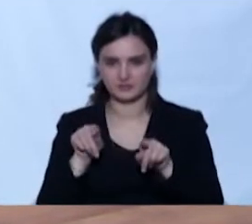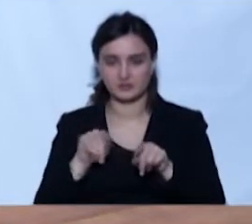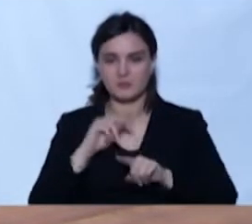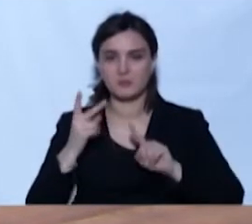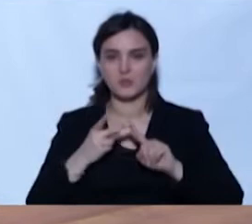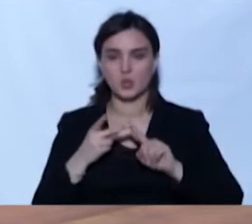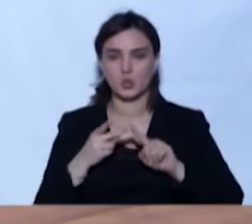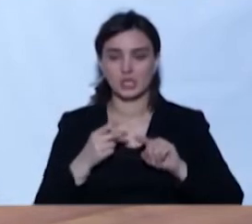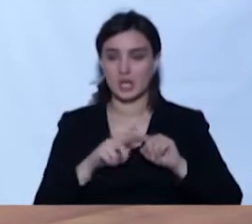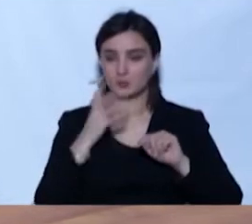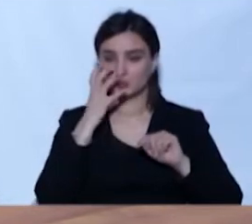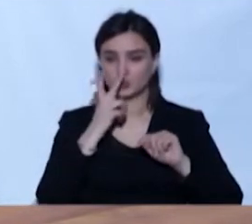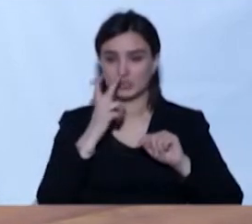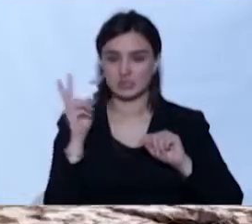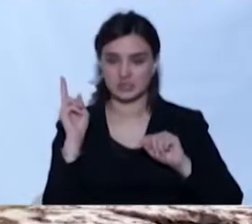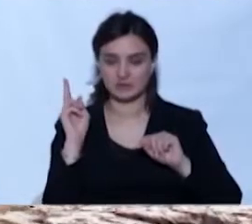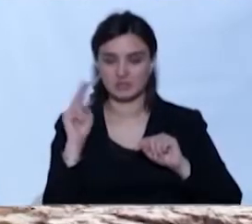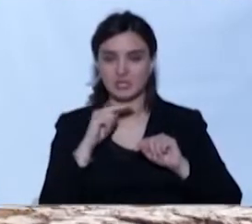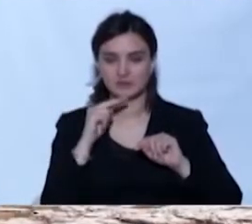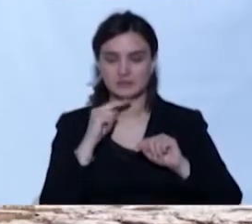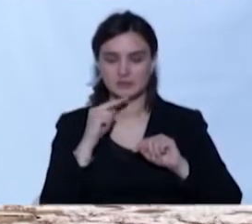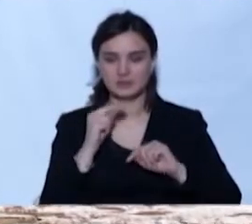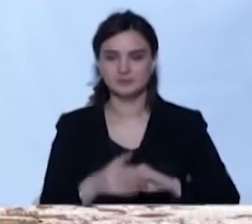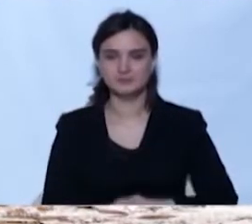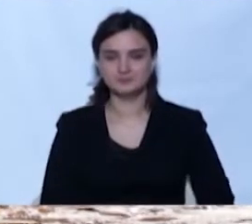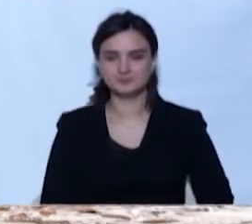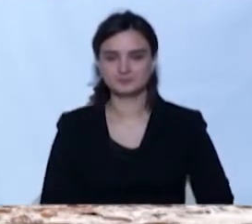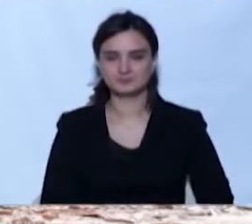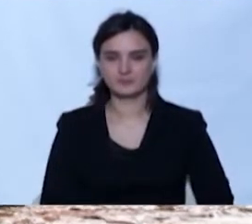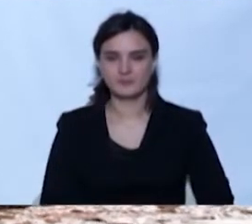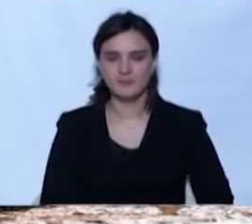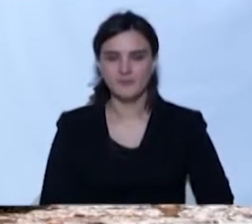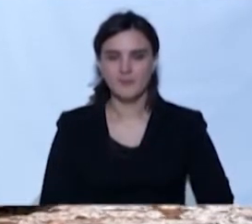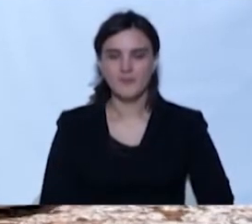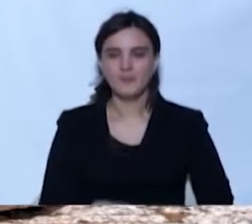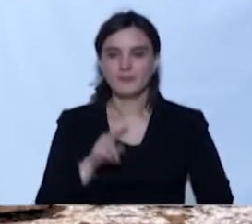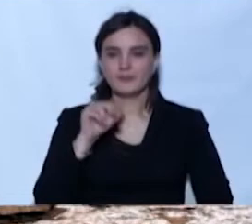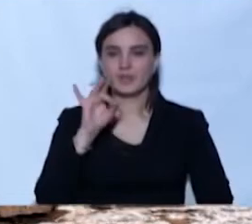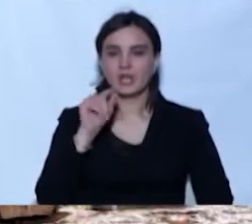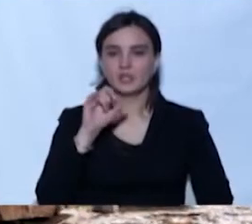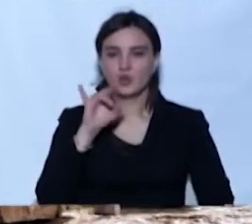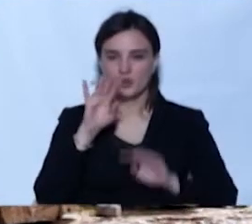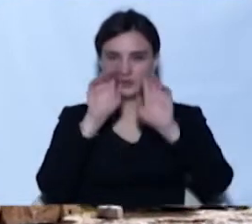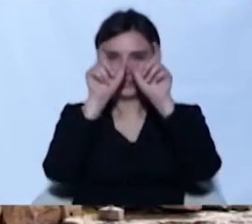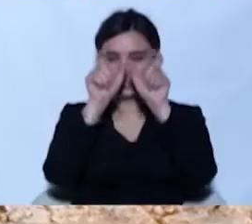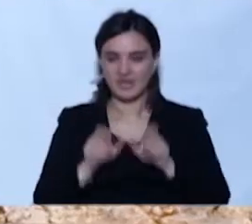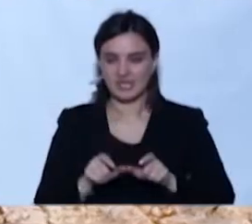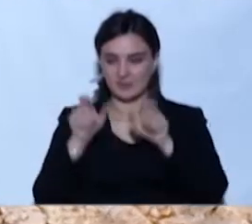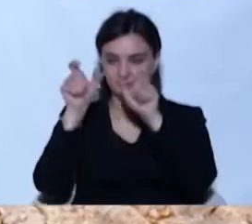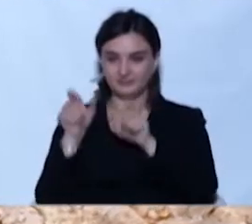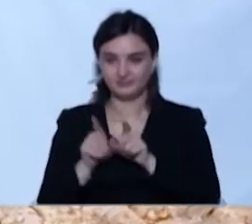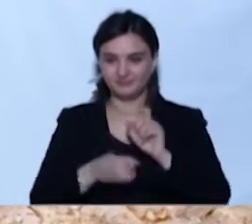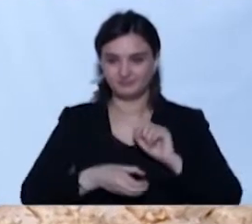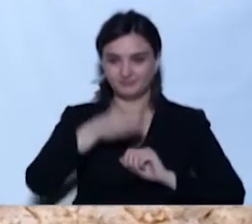სურათზე თქვენ თუ დააკვირდებით, პართენონის სვეტებს შორის მანძილი არც ერთი არ